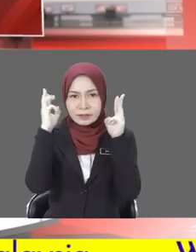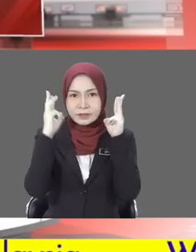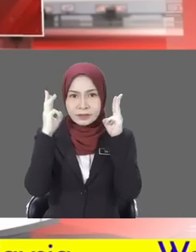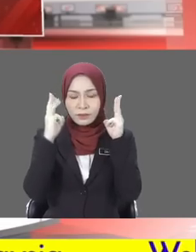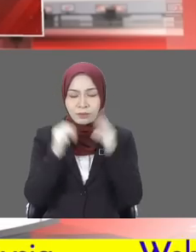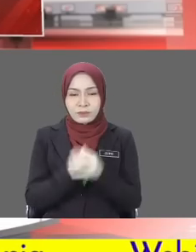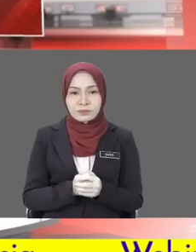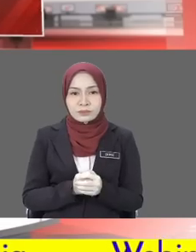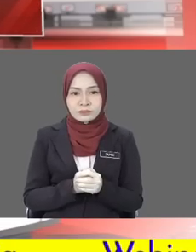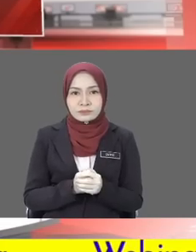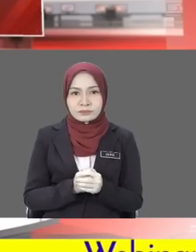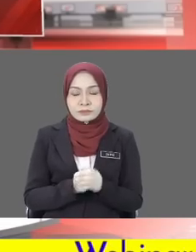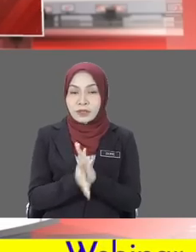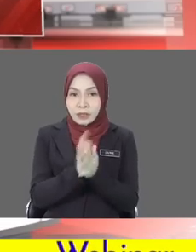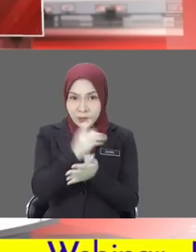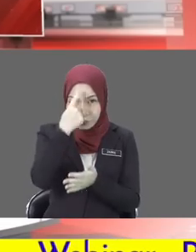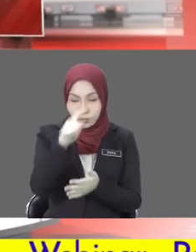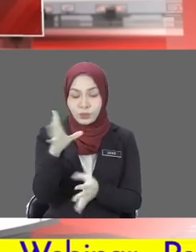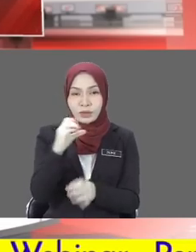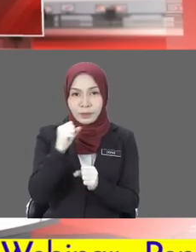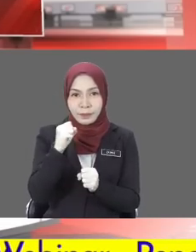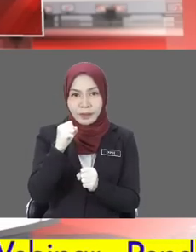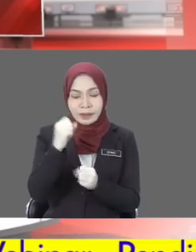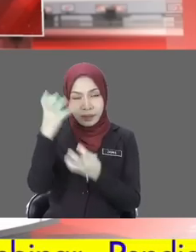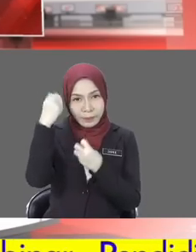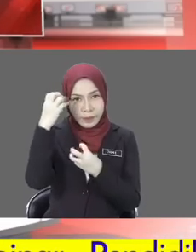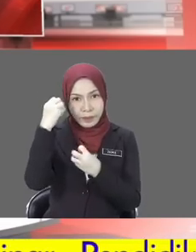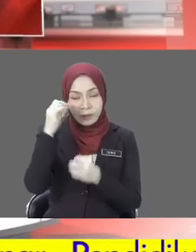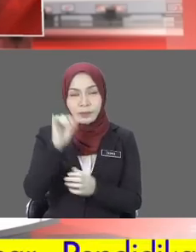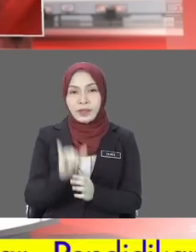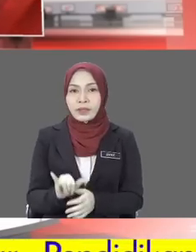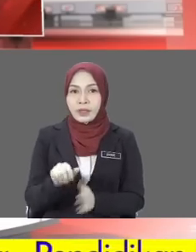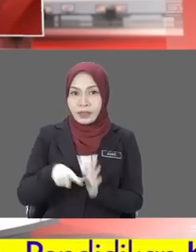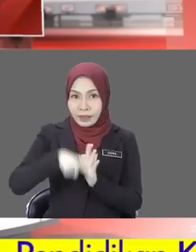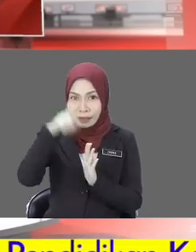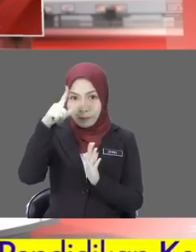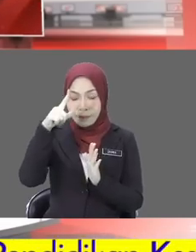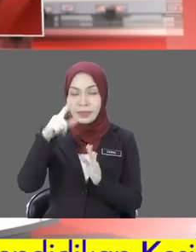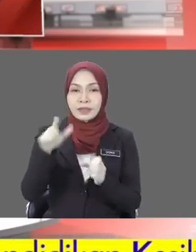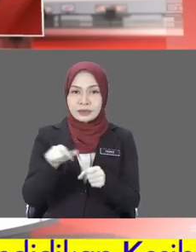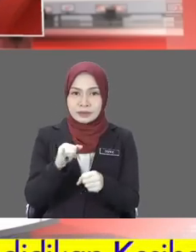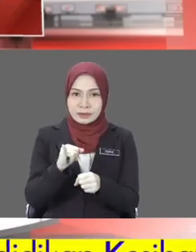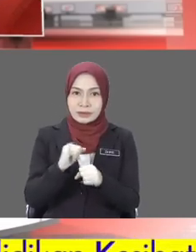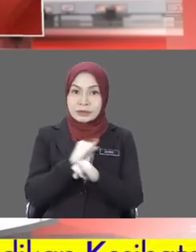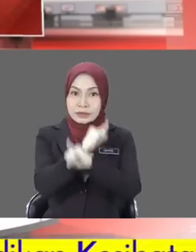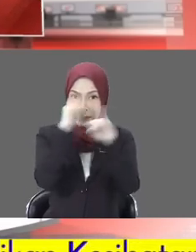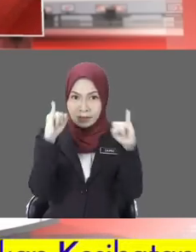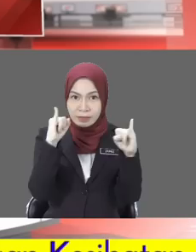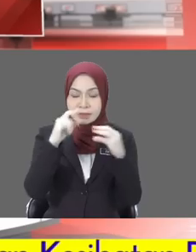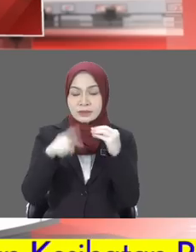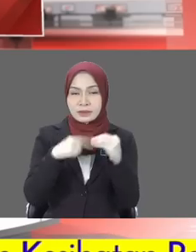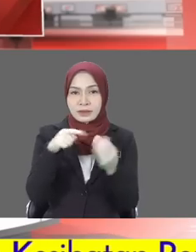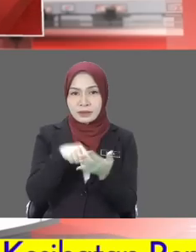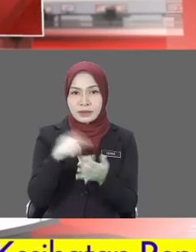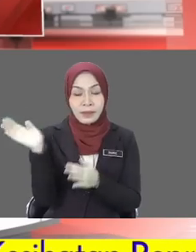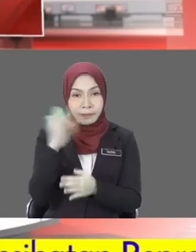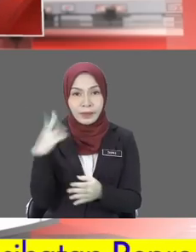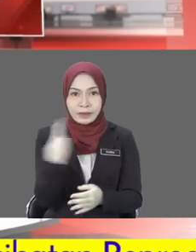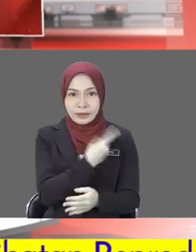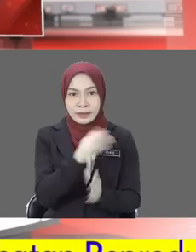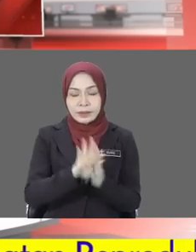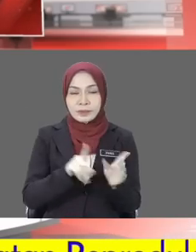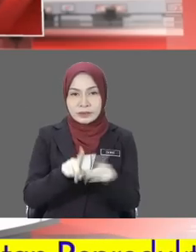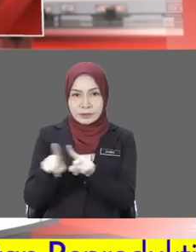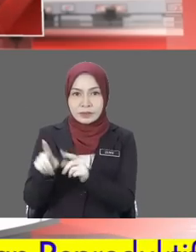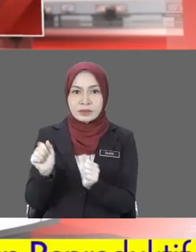untuk mendapatkan maklumat yang lebih terperinci tentang perkara ini marilah kita bersama-sama